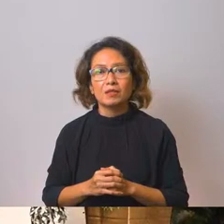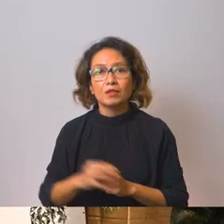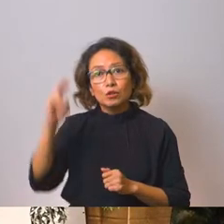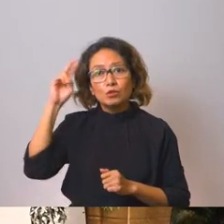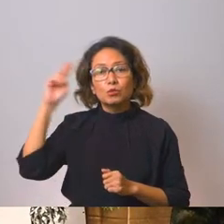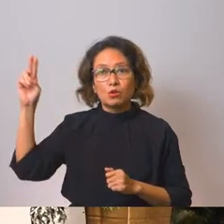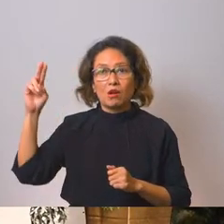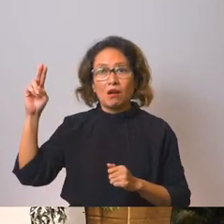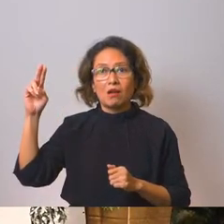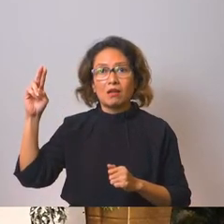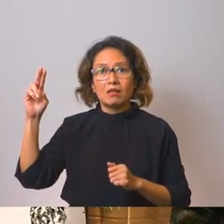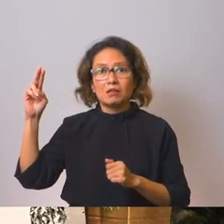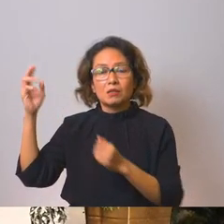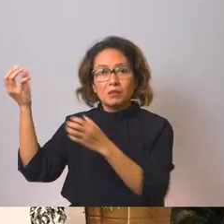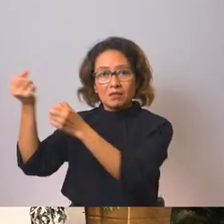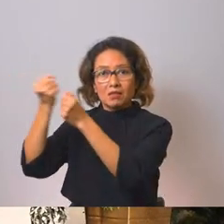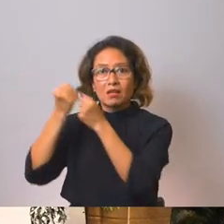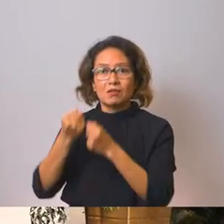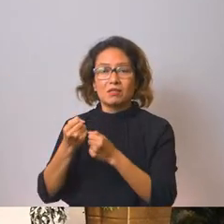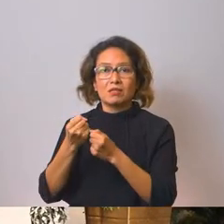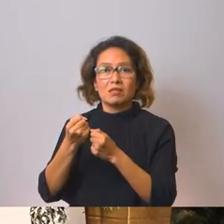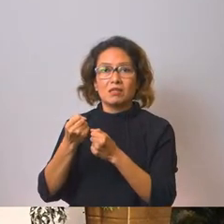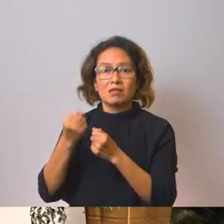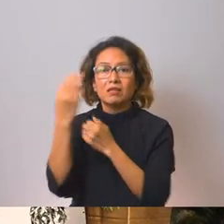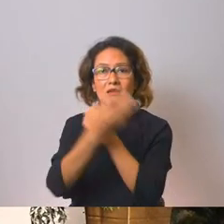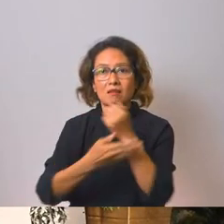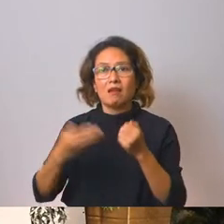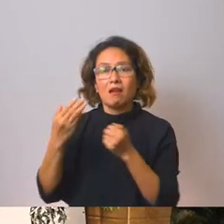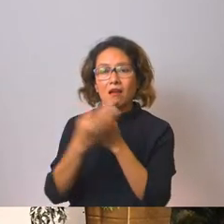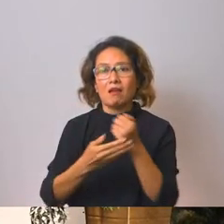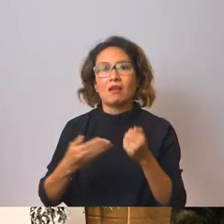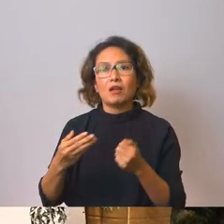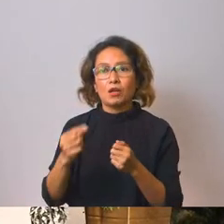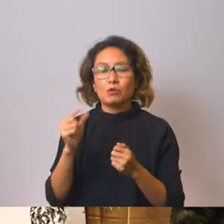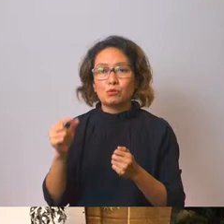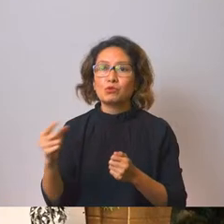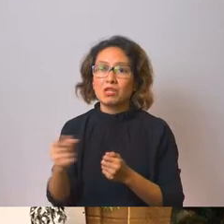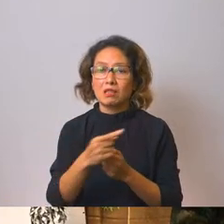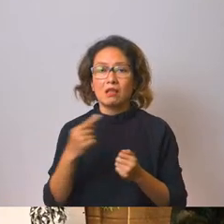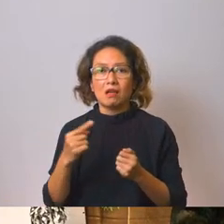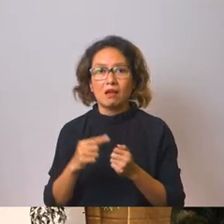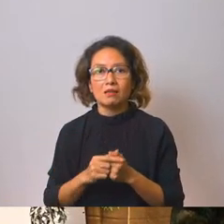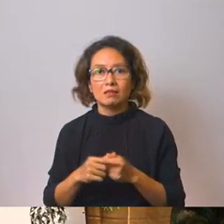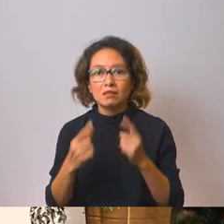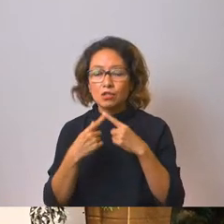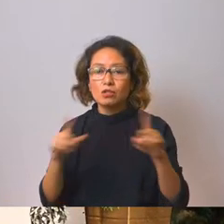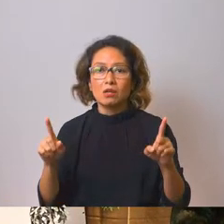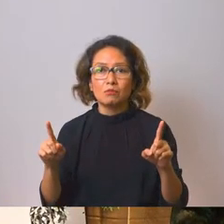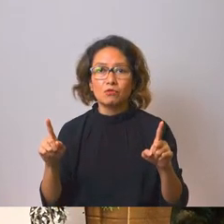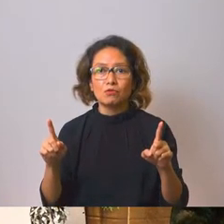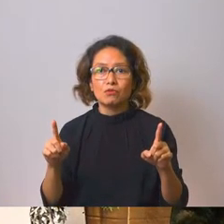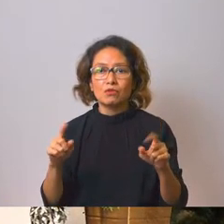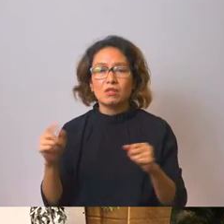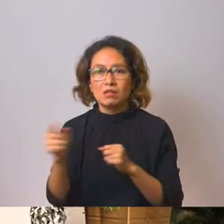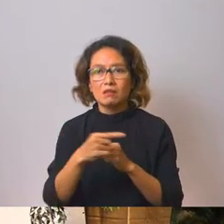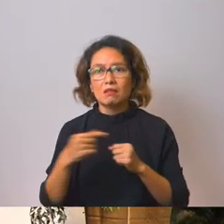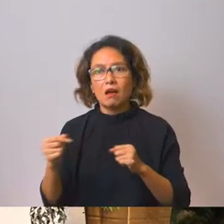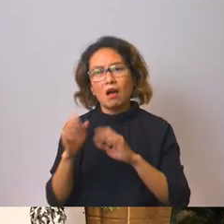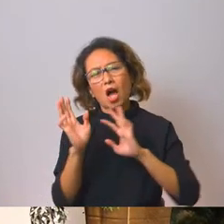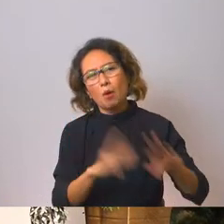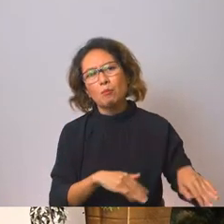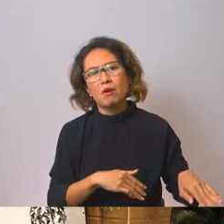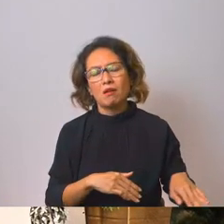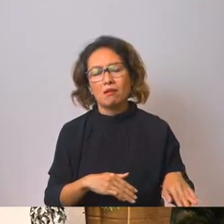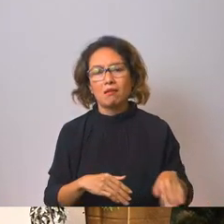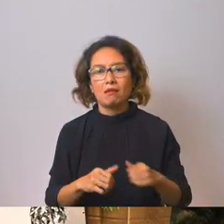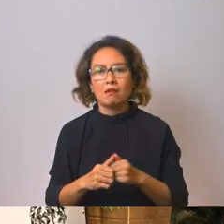Tuhan sudah lebih dulu mengulurkan tangan kasih-Nya bagi kita. Namun sering sekali kita abai dan